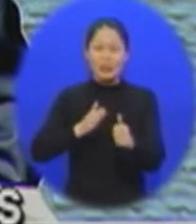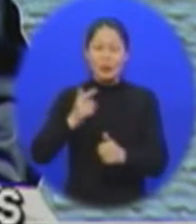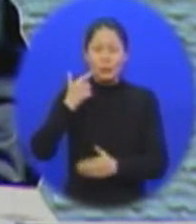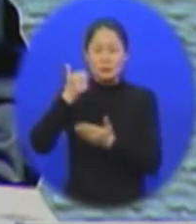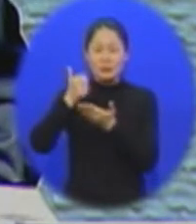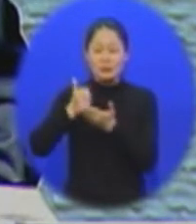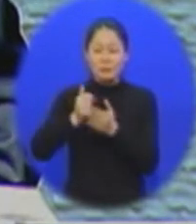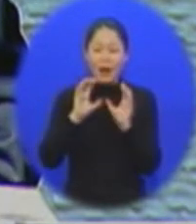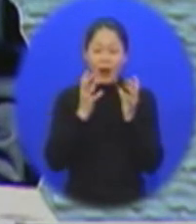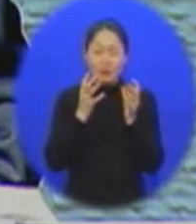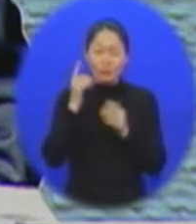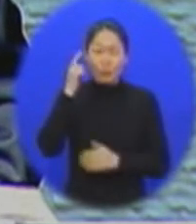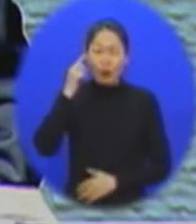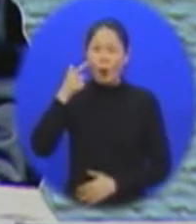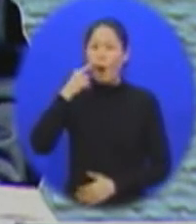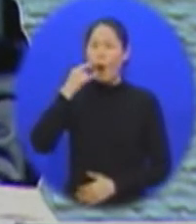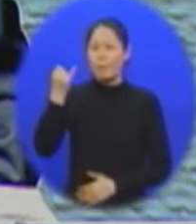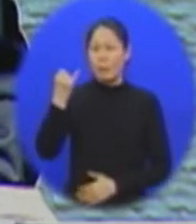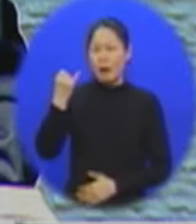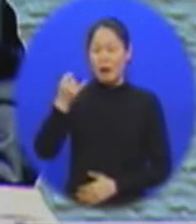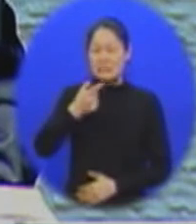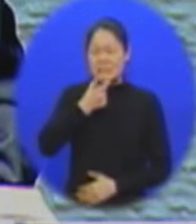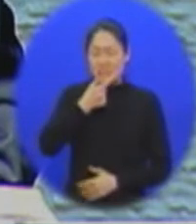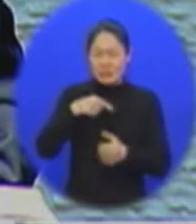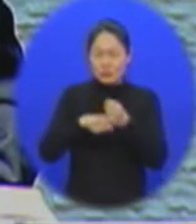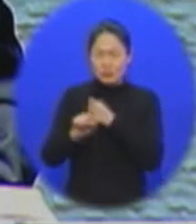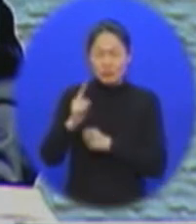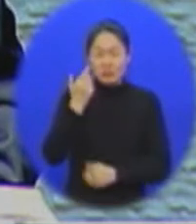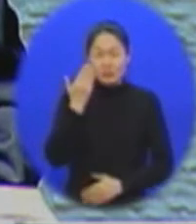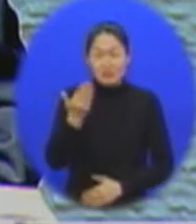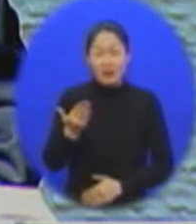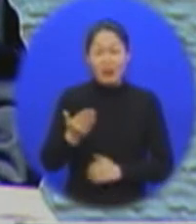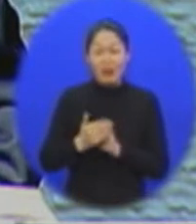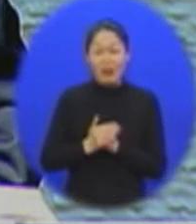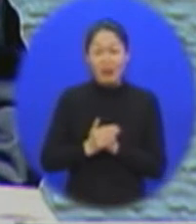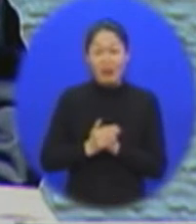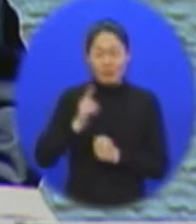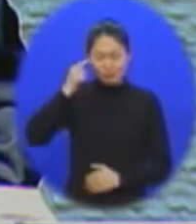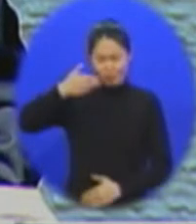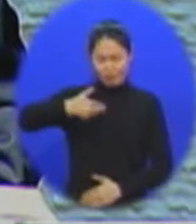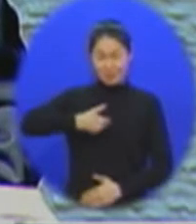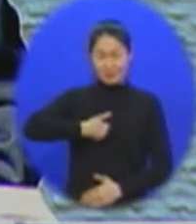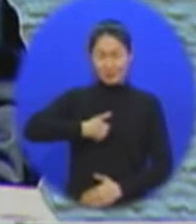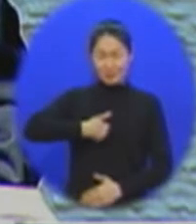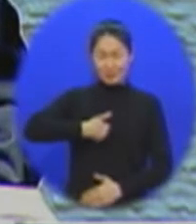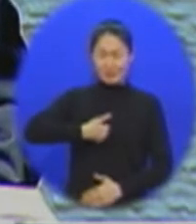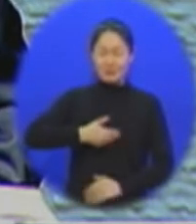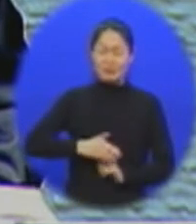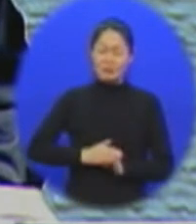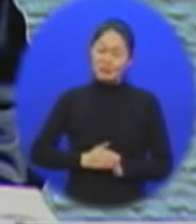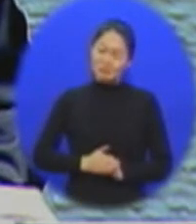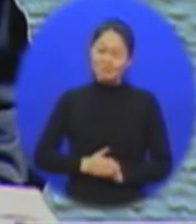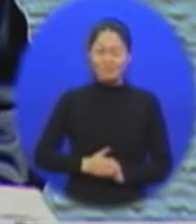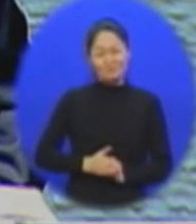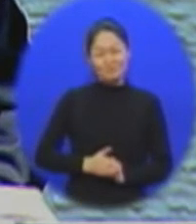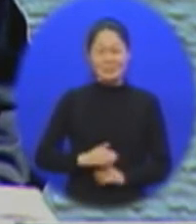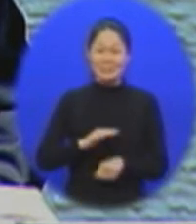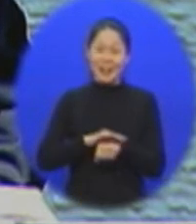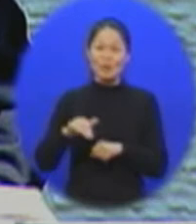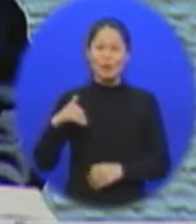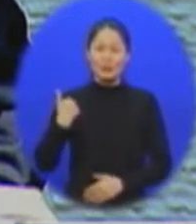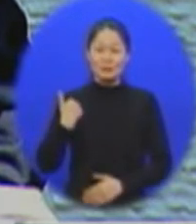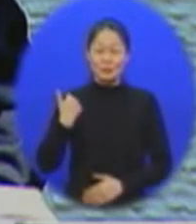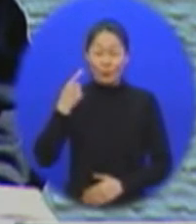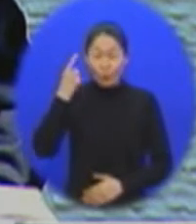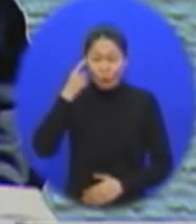왜 선생님과 엄마를 싫어하는 줄 아십니까 검프 무르시 더라구요 잘 모르겠어요 그래서 왜